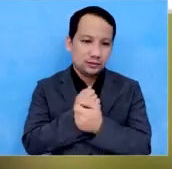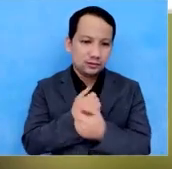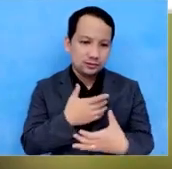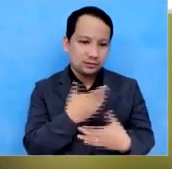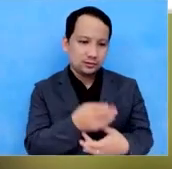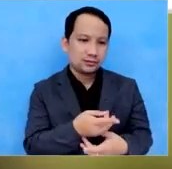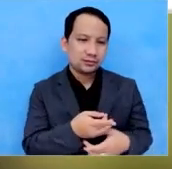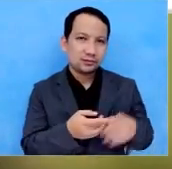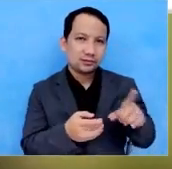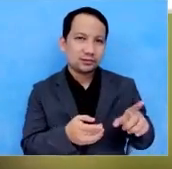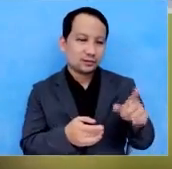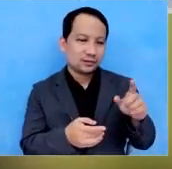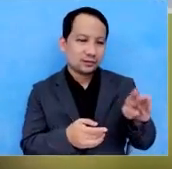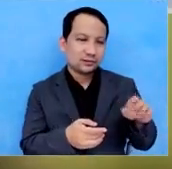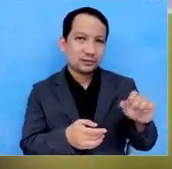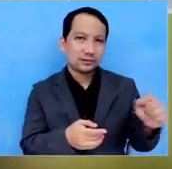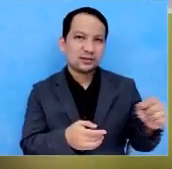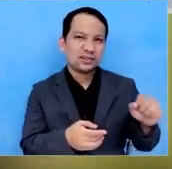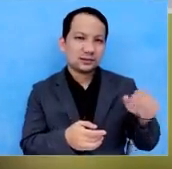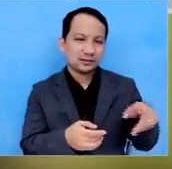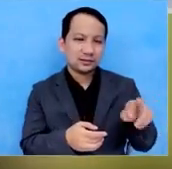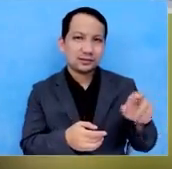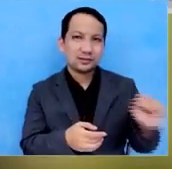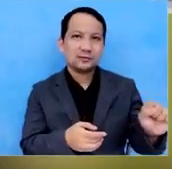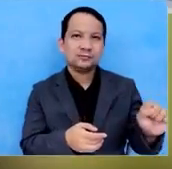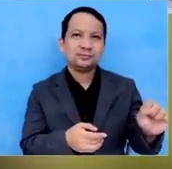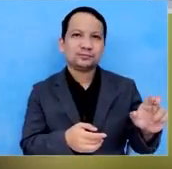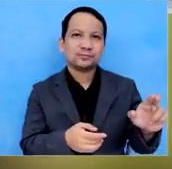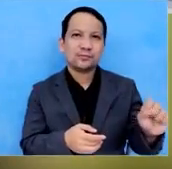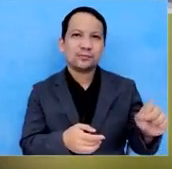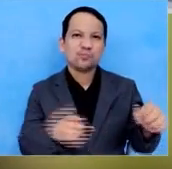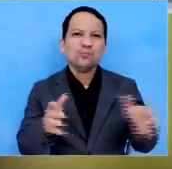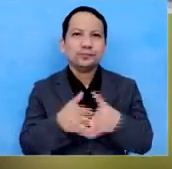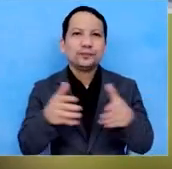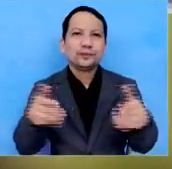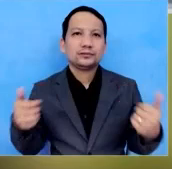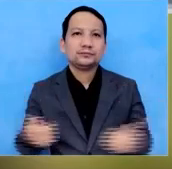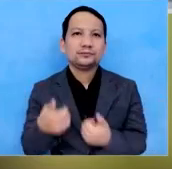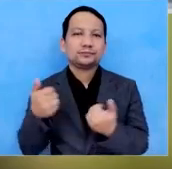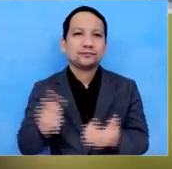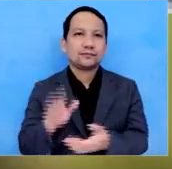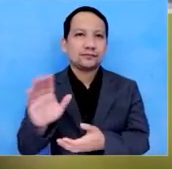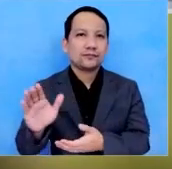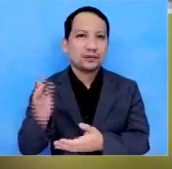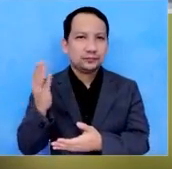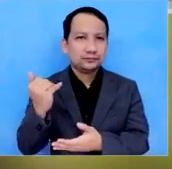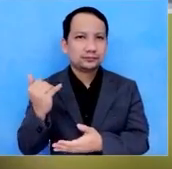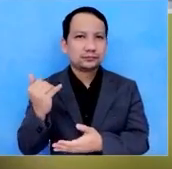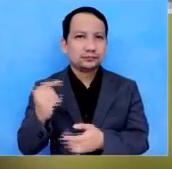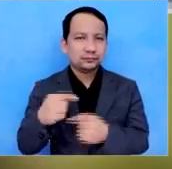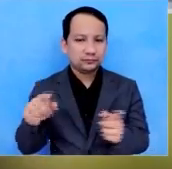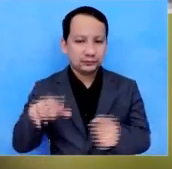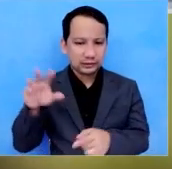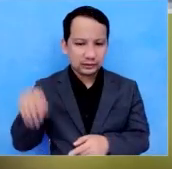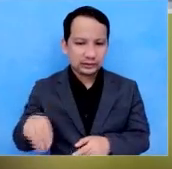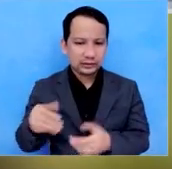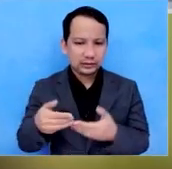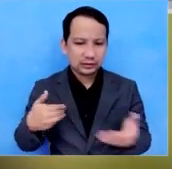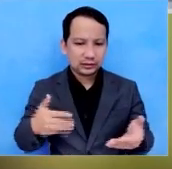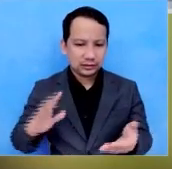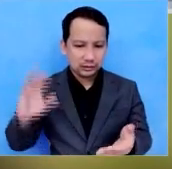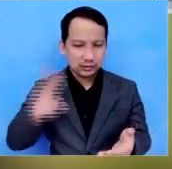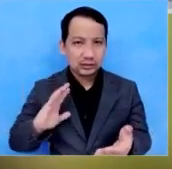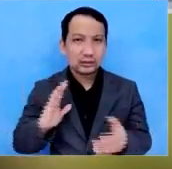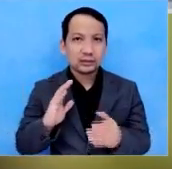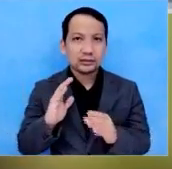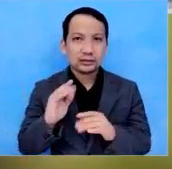sina Vito and si Jairus. Gaano kalaking challenge yung role na ito para sa'yo? At gaano siya kaiba dun sa mga dinaanan mo ng roles sa